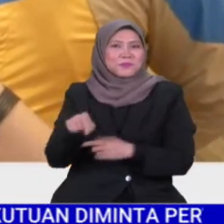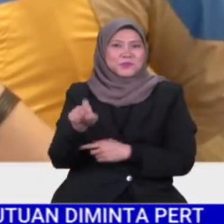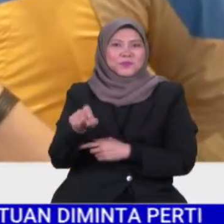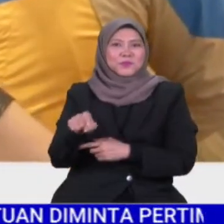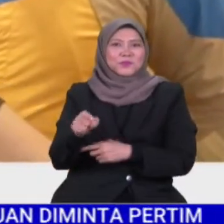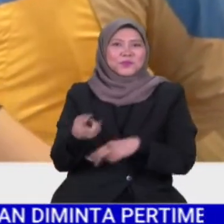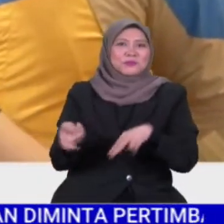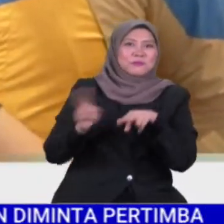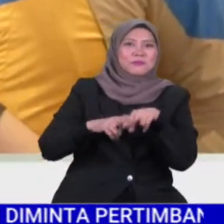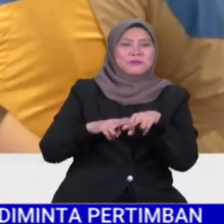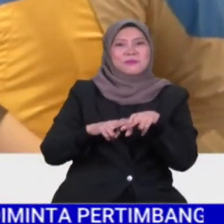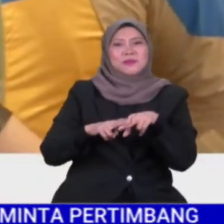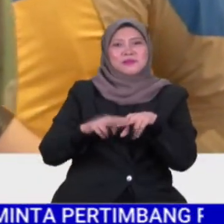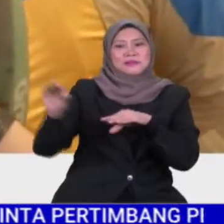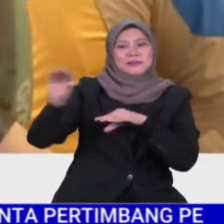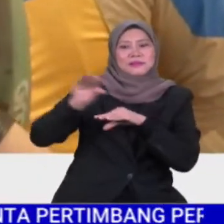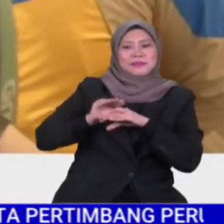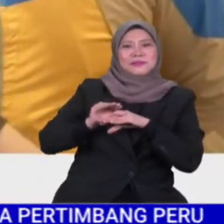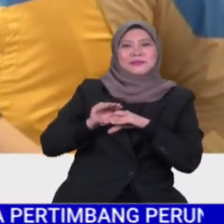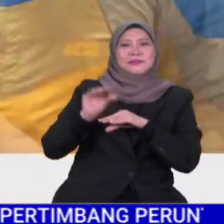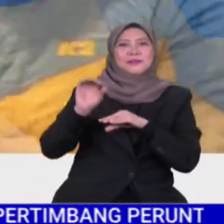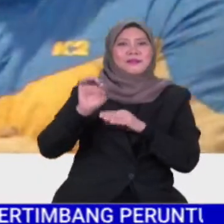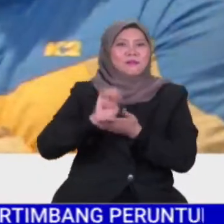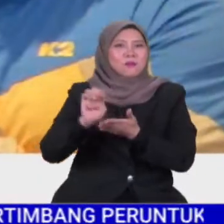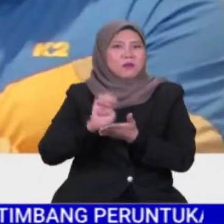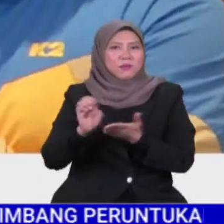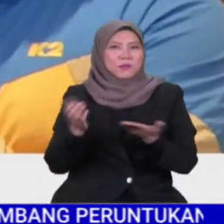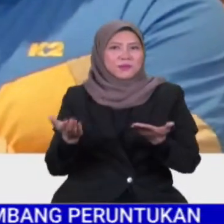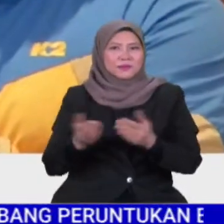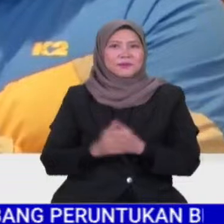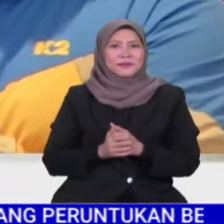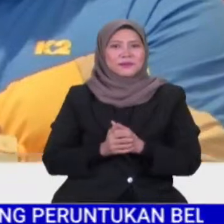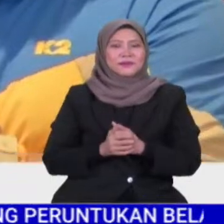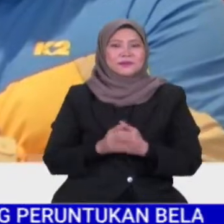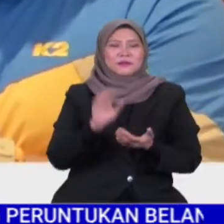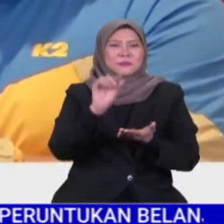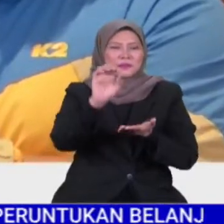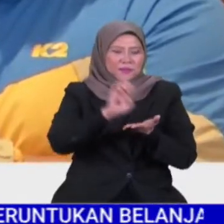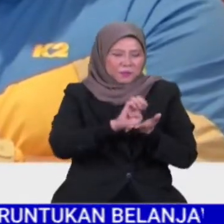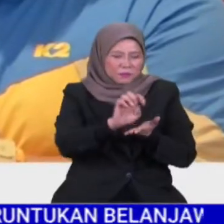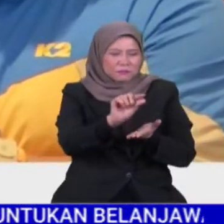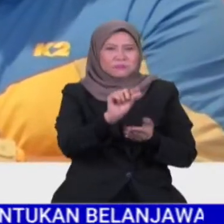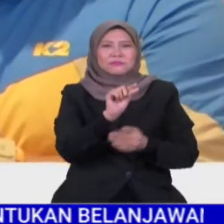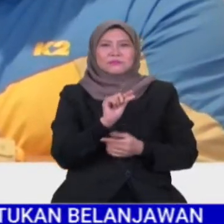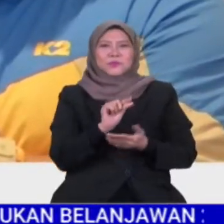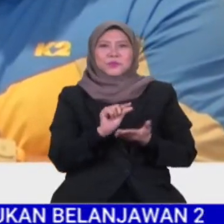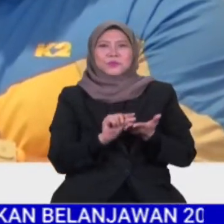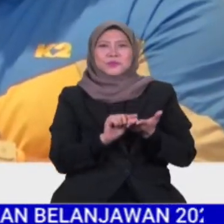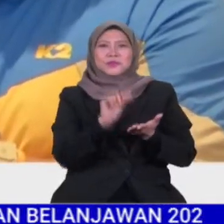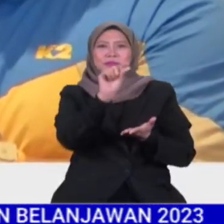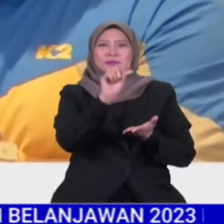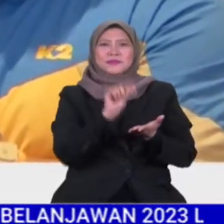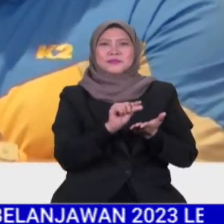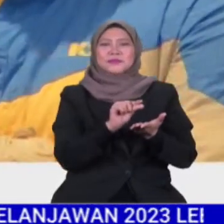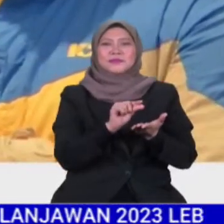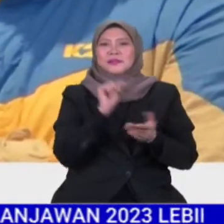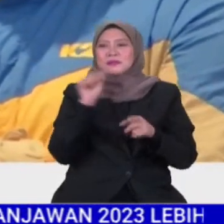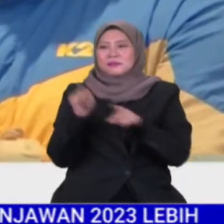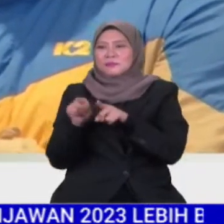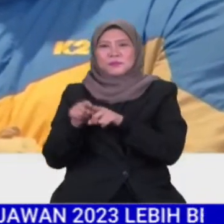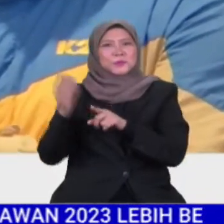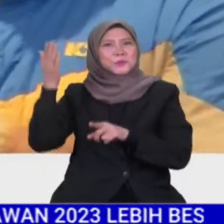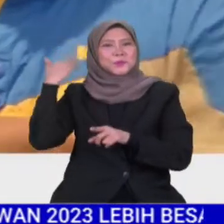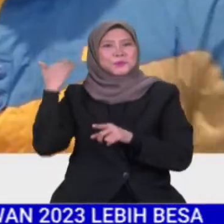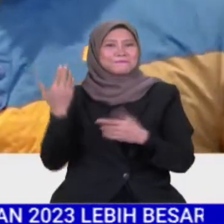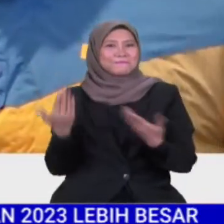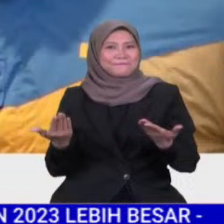menambah tu insentif tambang. Tu insentif kami pun kurang, tidak sama sudah macam dulu. Dan saya harap